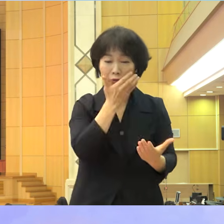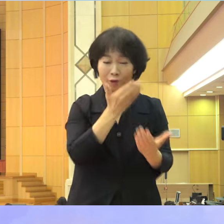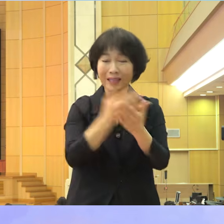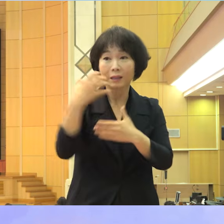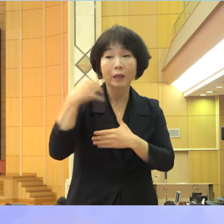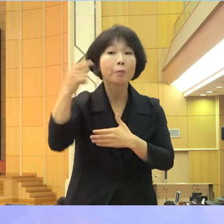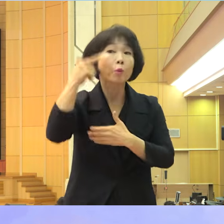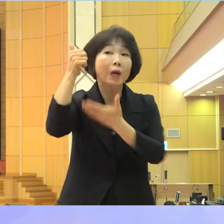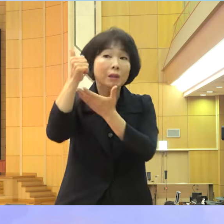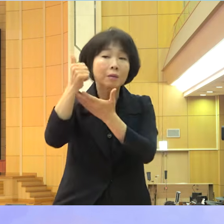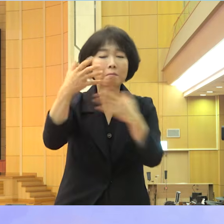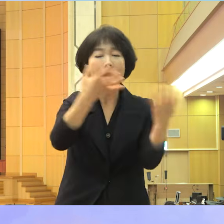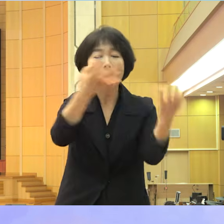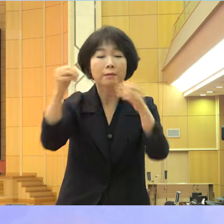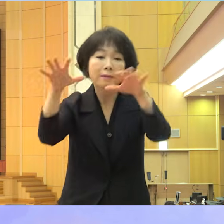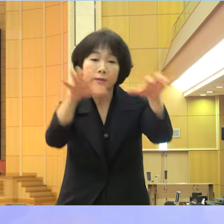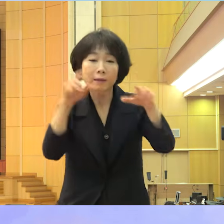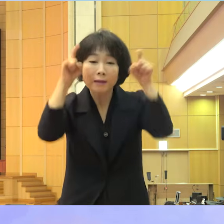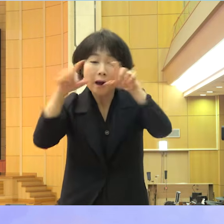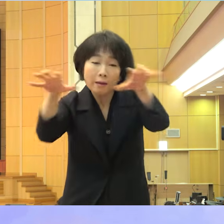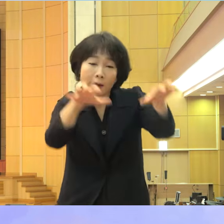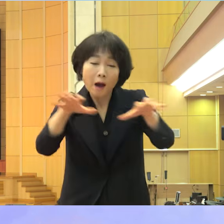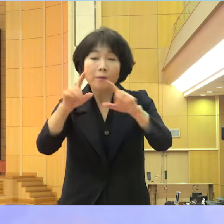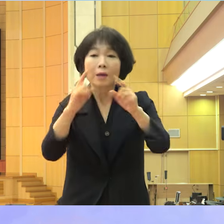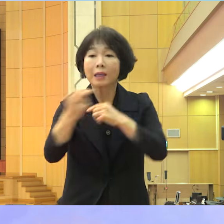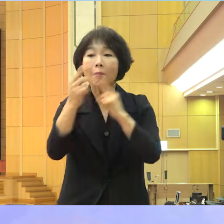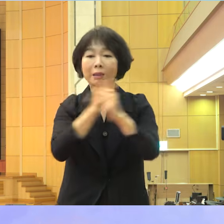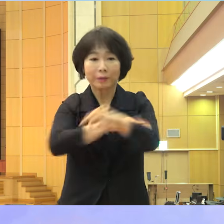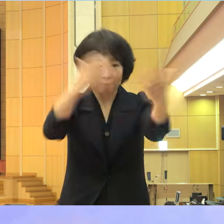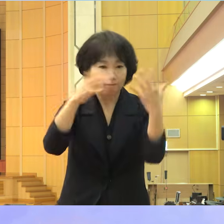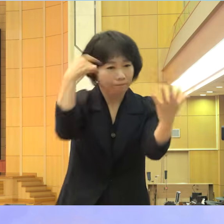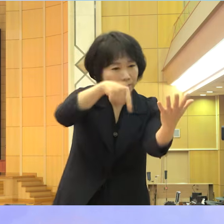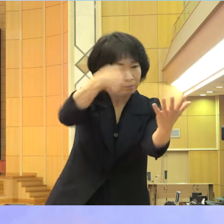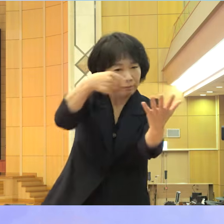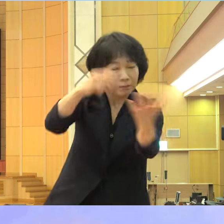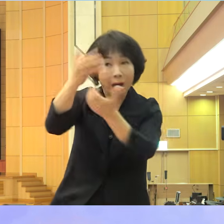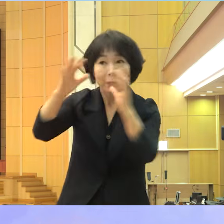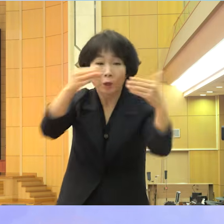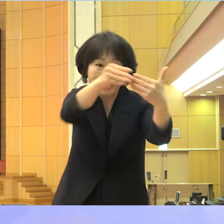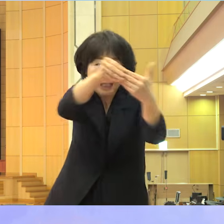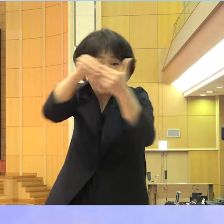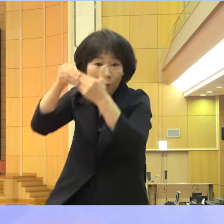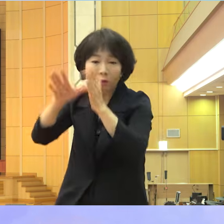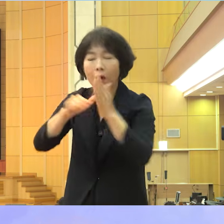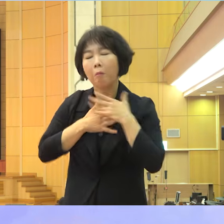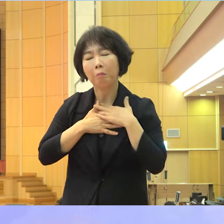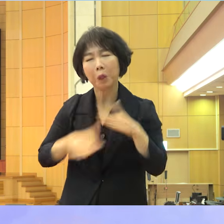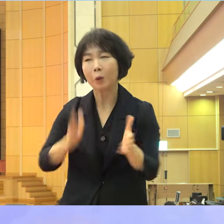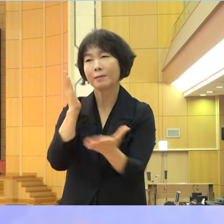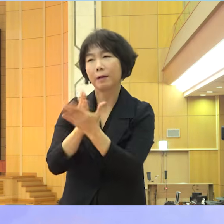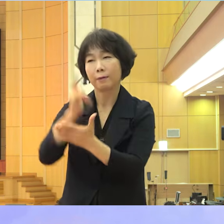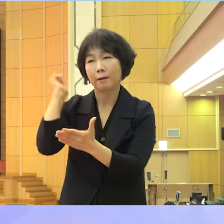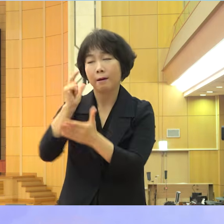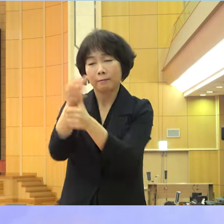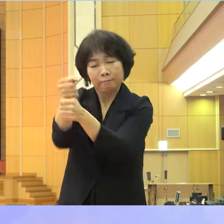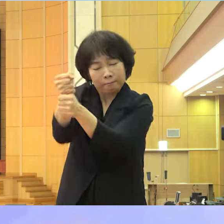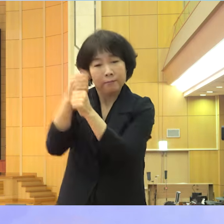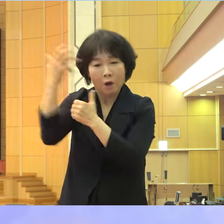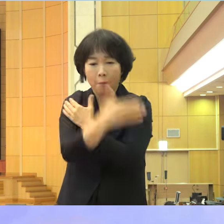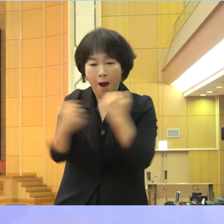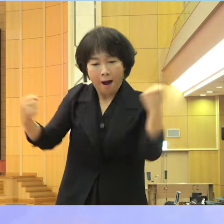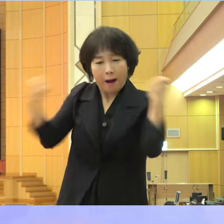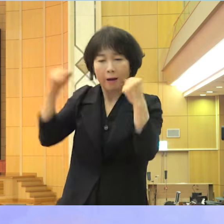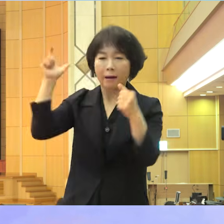사자 목사님, 많은 양 무리를 생명의 꼴로 양육시키며 천국문으로 인도하실 때 조금 더 피곤치 않도록 늘